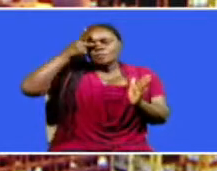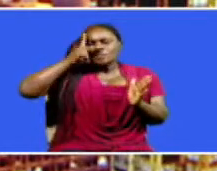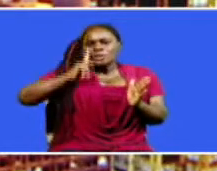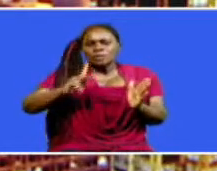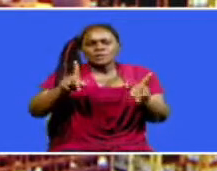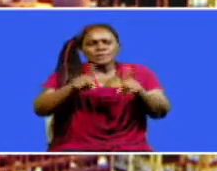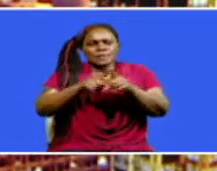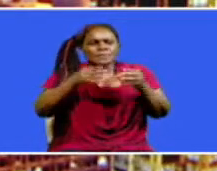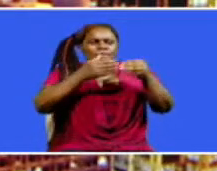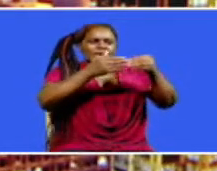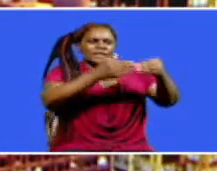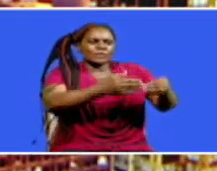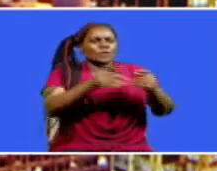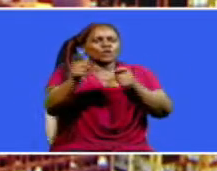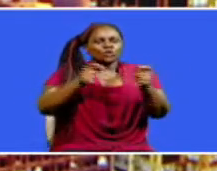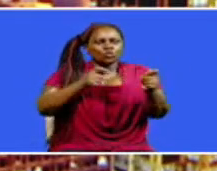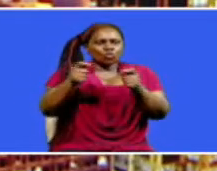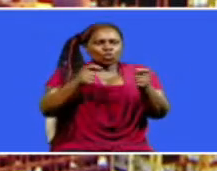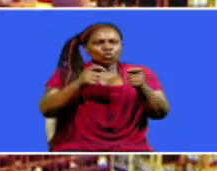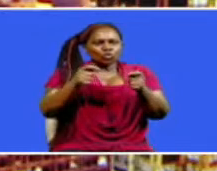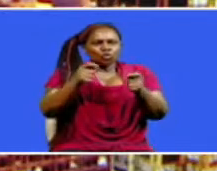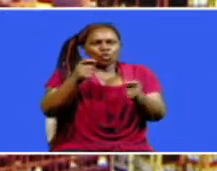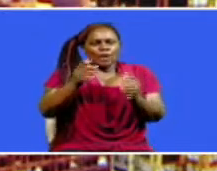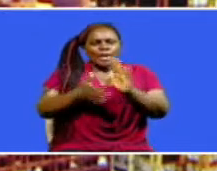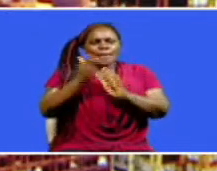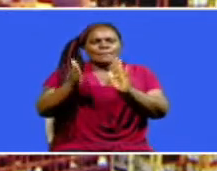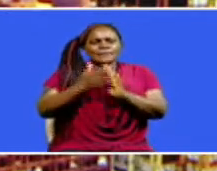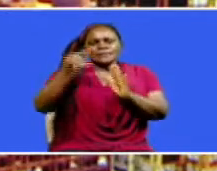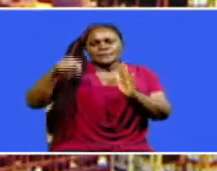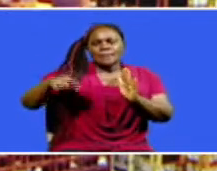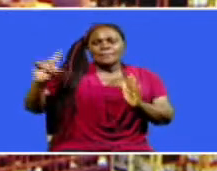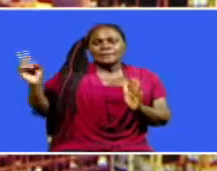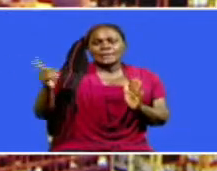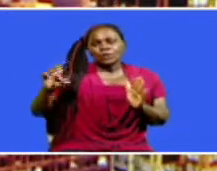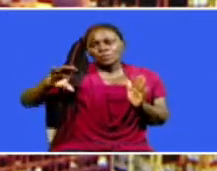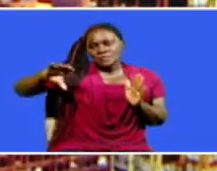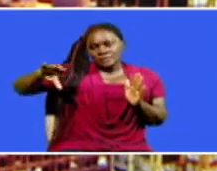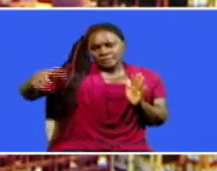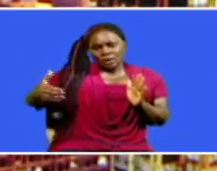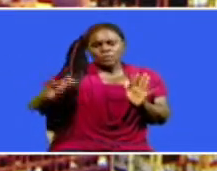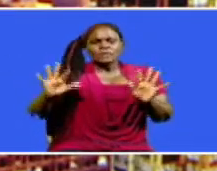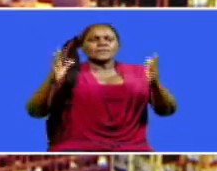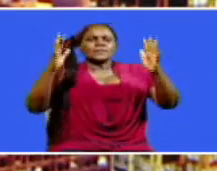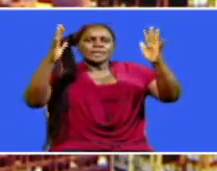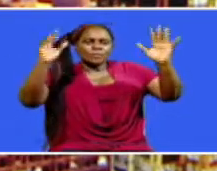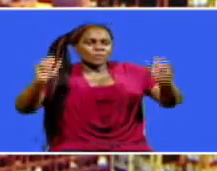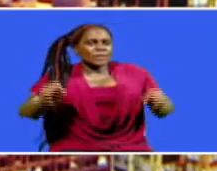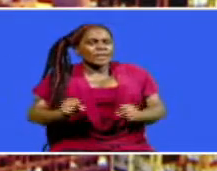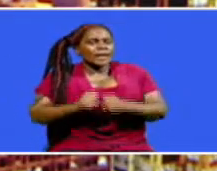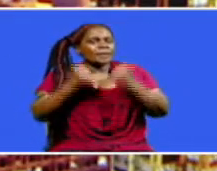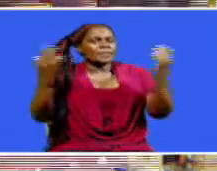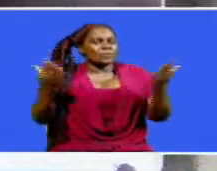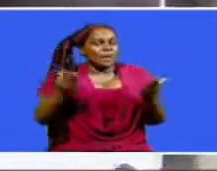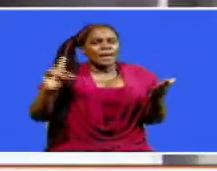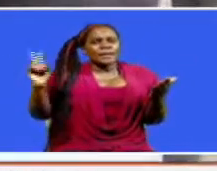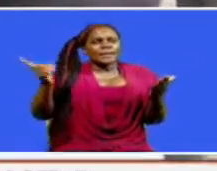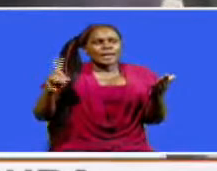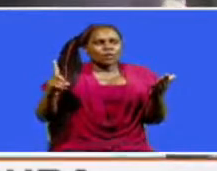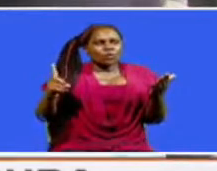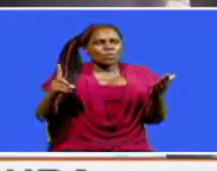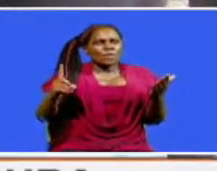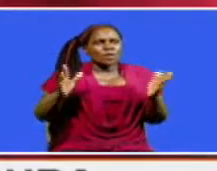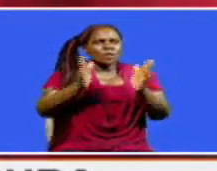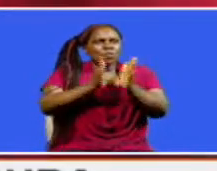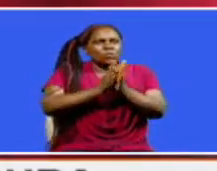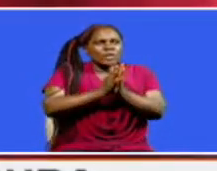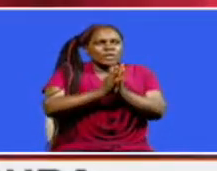na uongozi katika kukabiliana na matukio ya dharura hapa jijini Nairobi. Hafla hiyo ilifanyika jijini Nairobi kwa